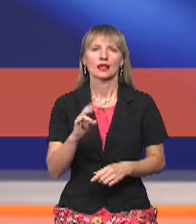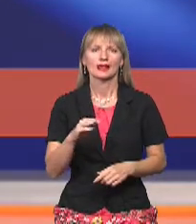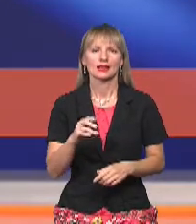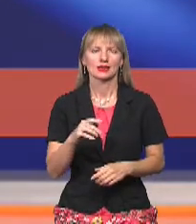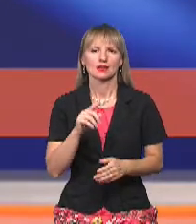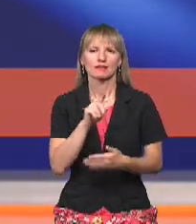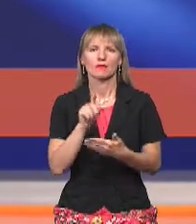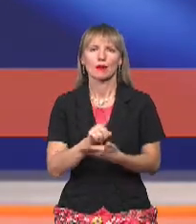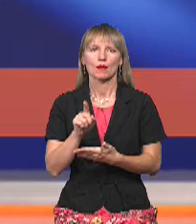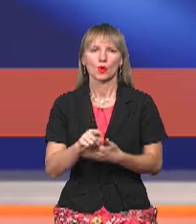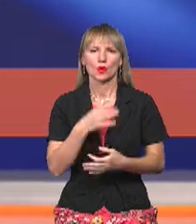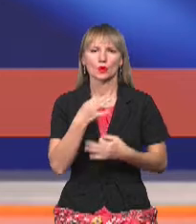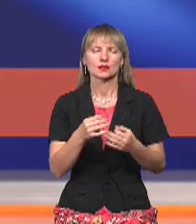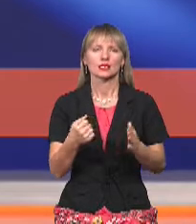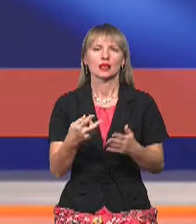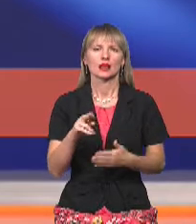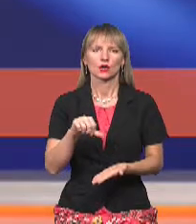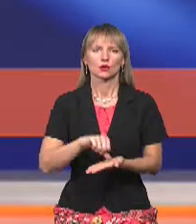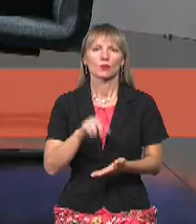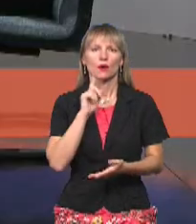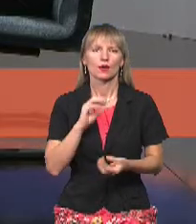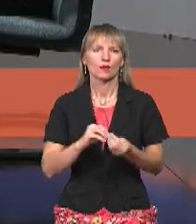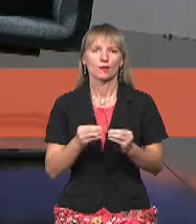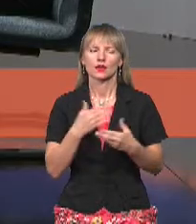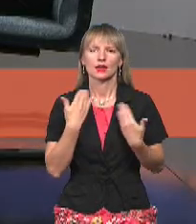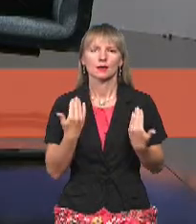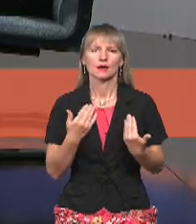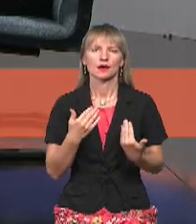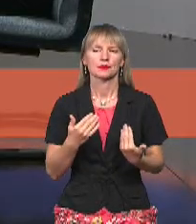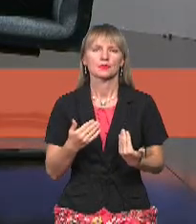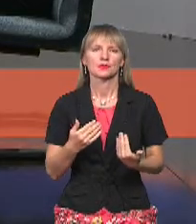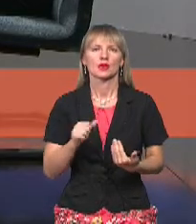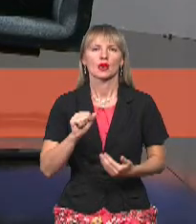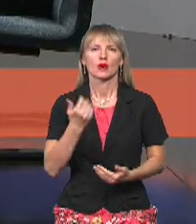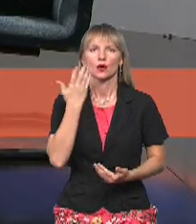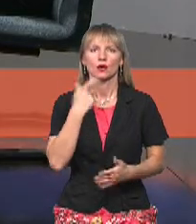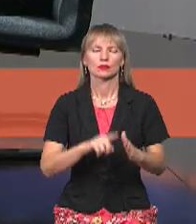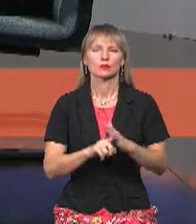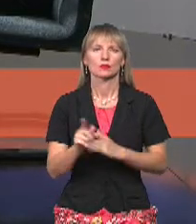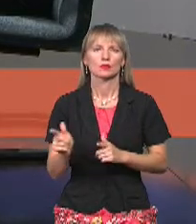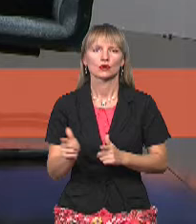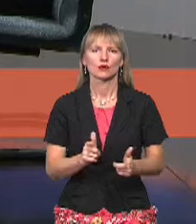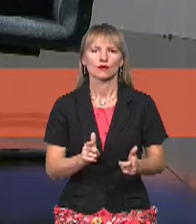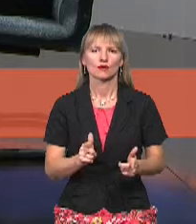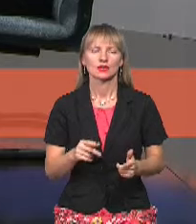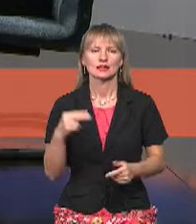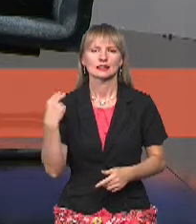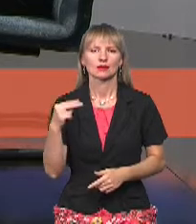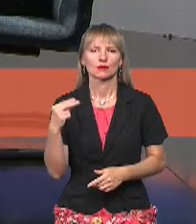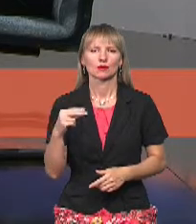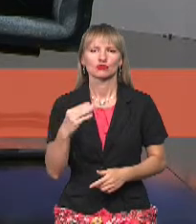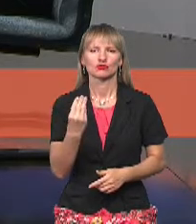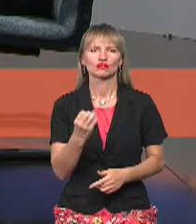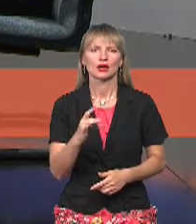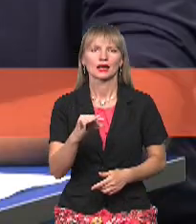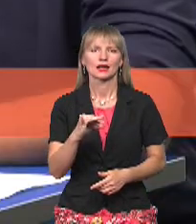Поки що ніяких проблем у нас нема. Пане Андрію, а коли почнеться підготовка запорізьких шерифів?